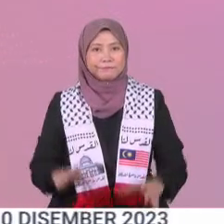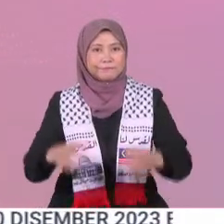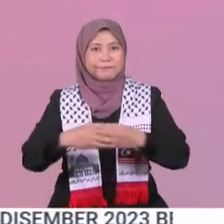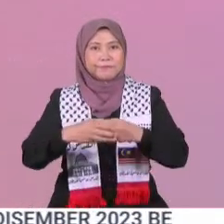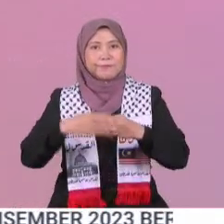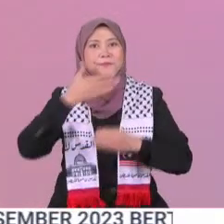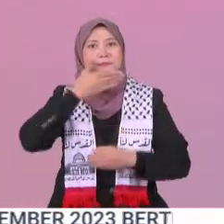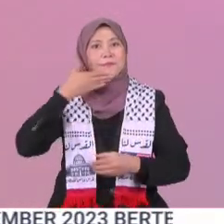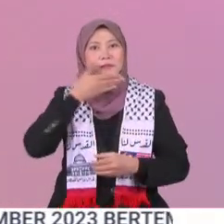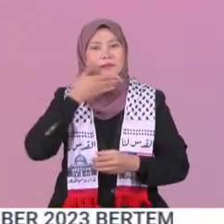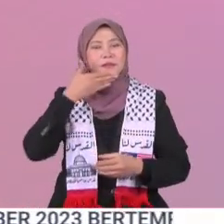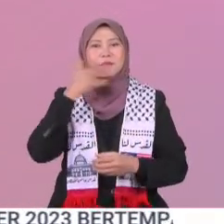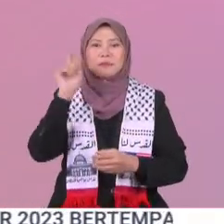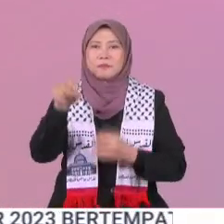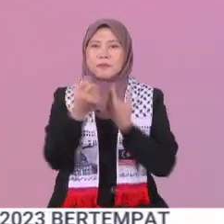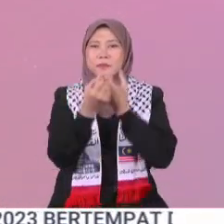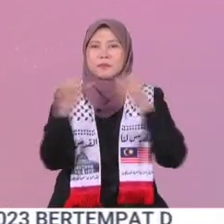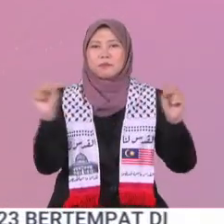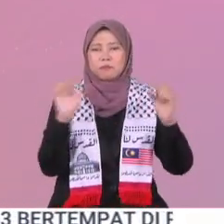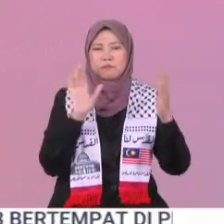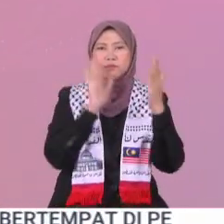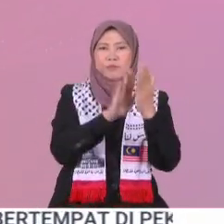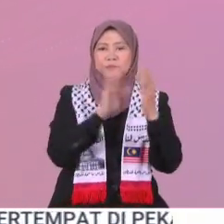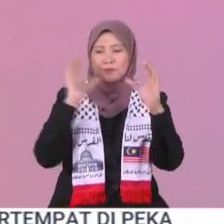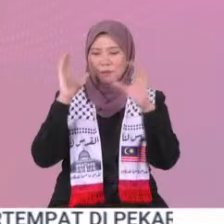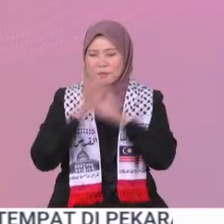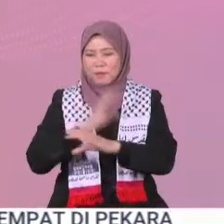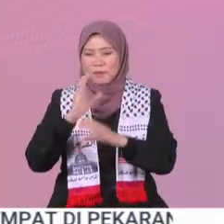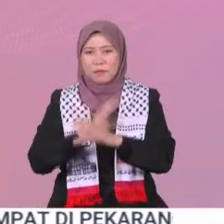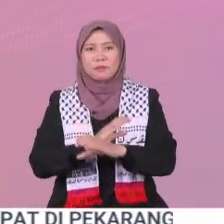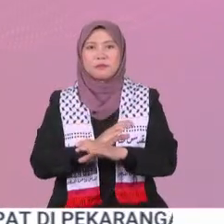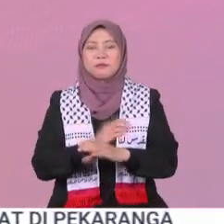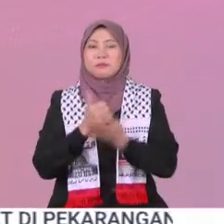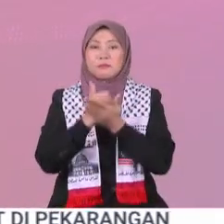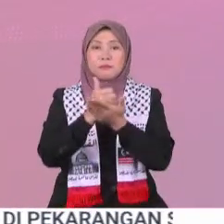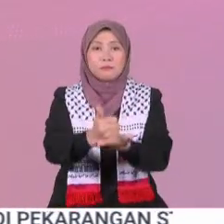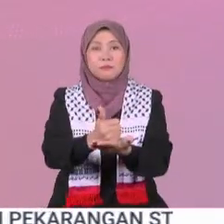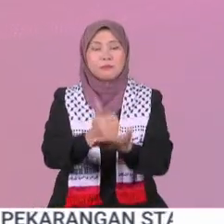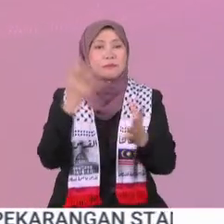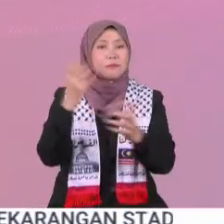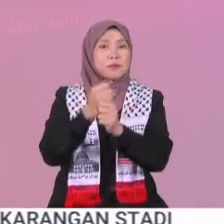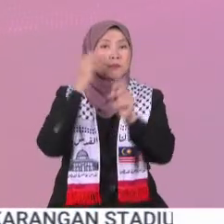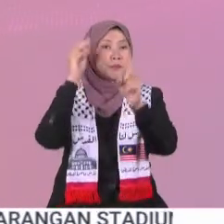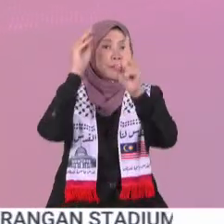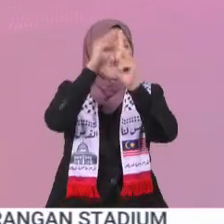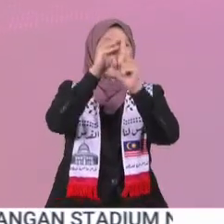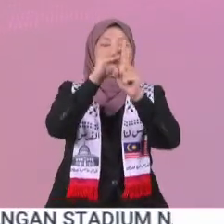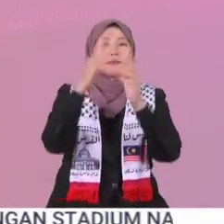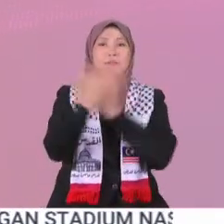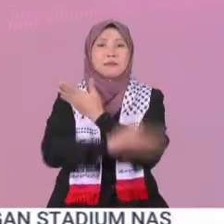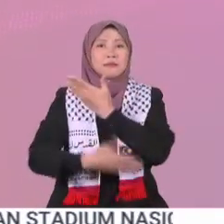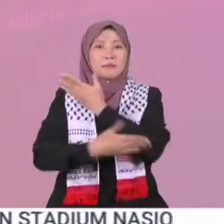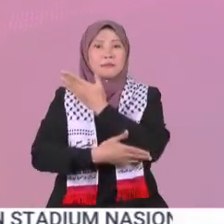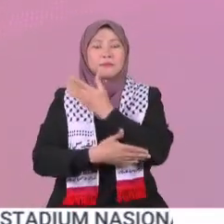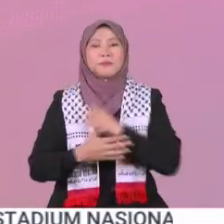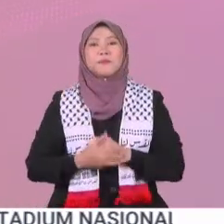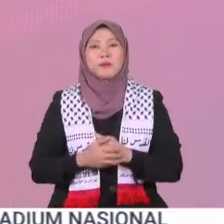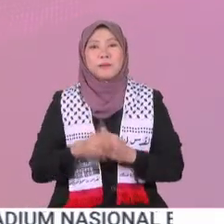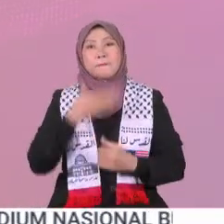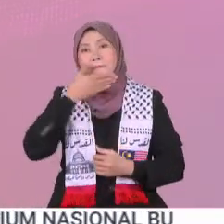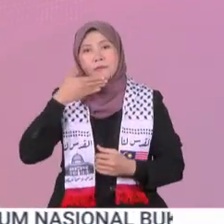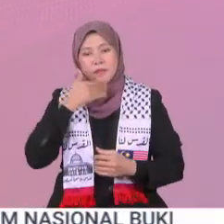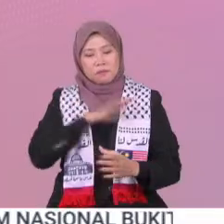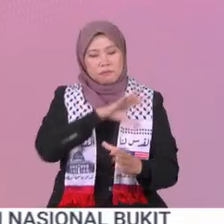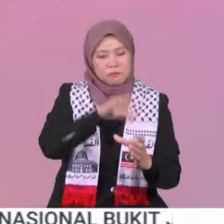Golongan belia perlu bangkit dan bersedia berdepan pelbagai cabaran bagi membantu mencapai matlamat negara. Pembabitan belia yang lebih